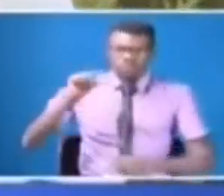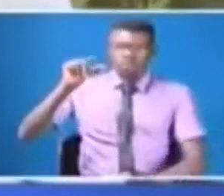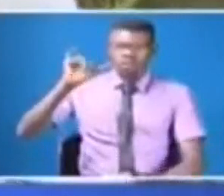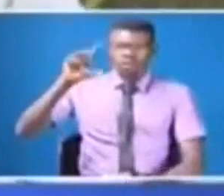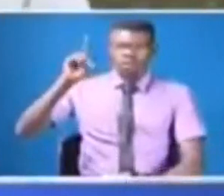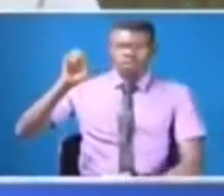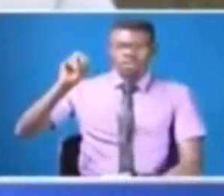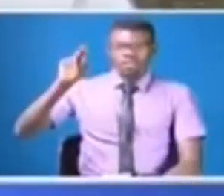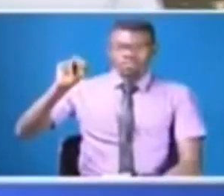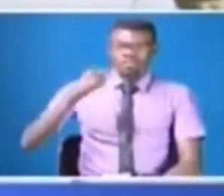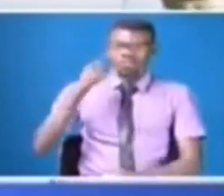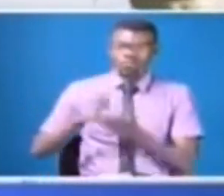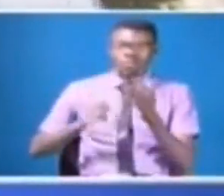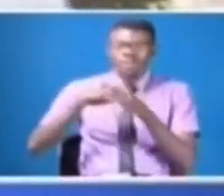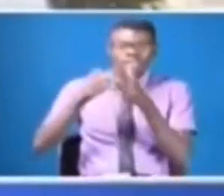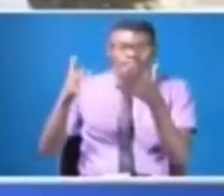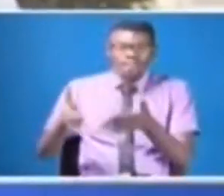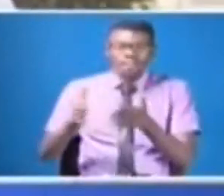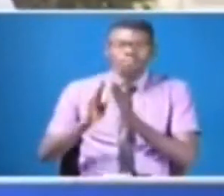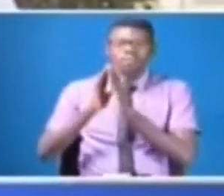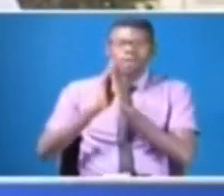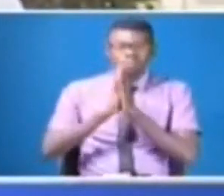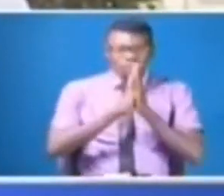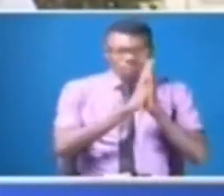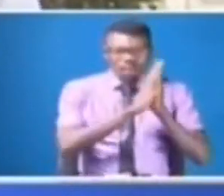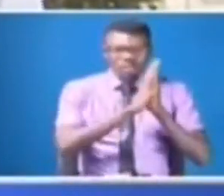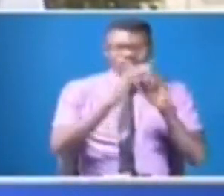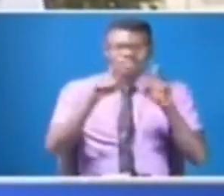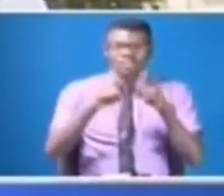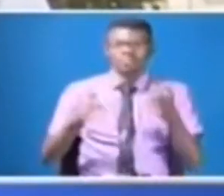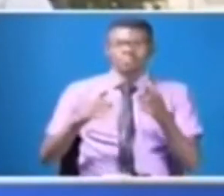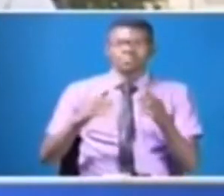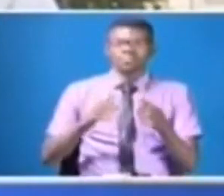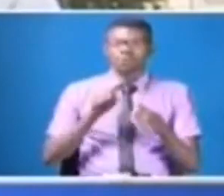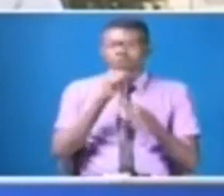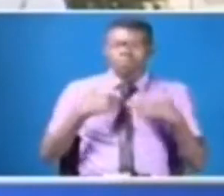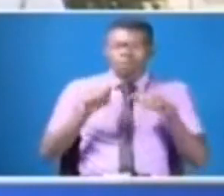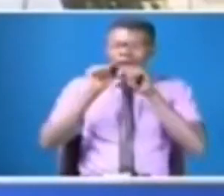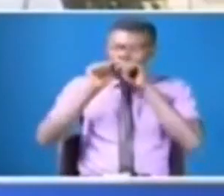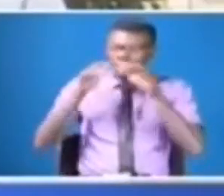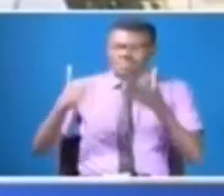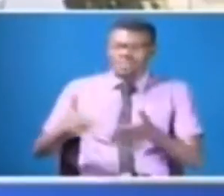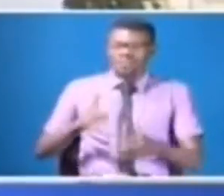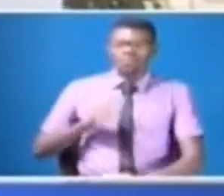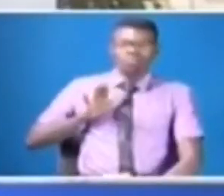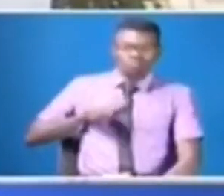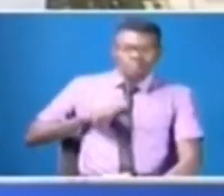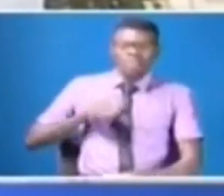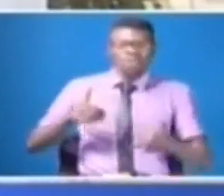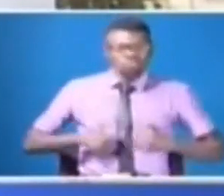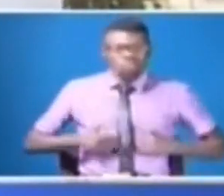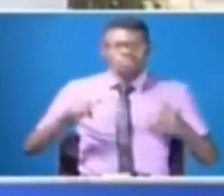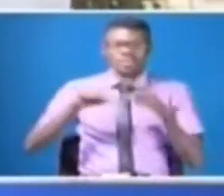alikwambia tunaanzia hapa, maombi na kuna mate ya wazee itaanzia hapa, ya vijana kina mama utaanzia